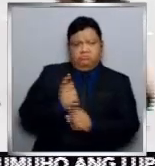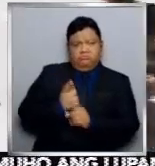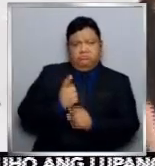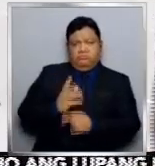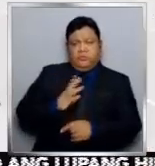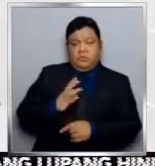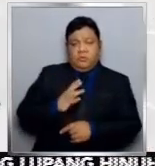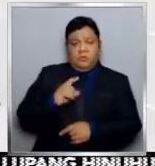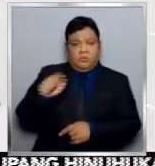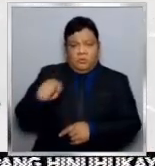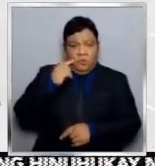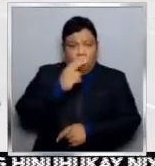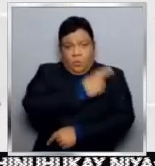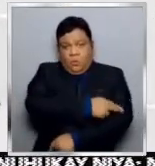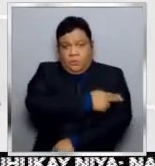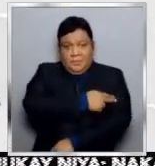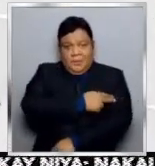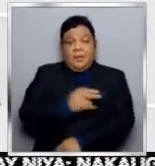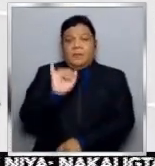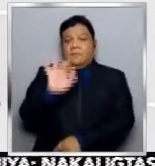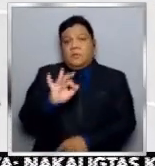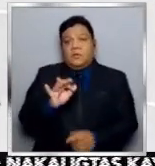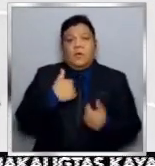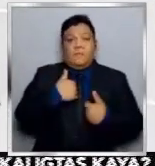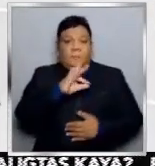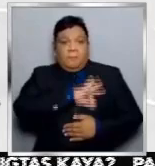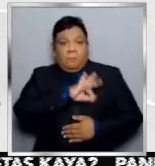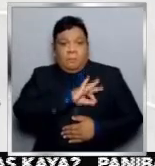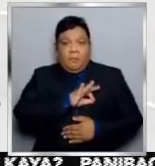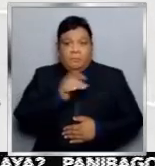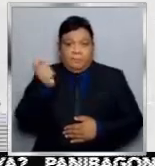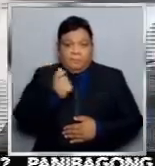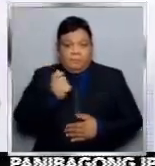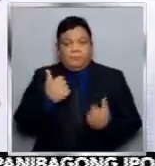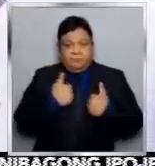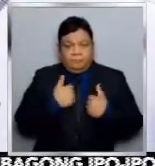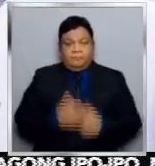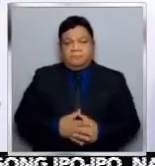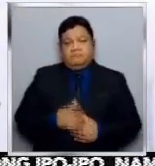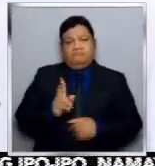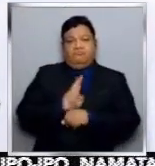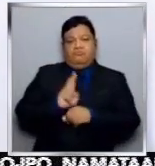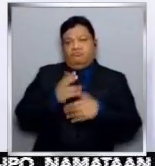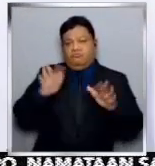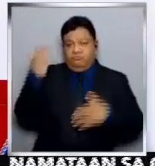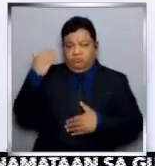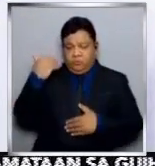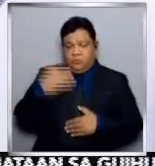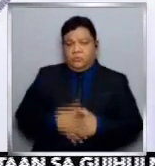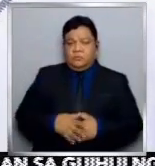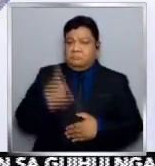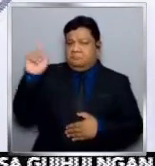po, pag na, ano, may mga benefits naman po ako nakukuha. Nagamit po. It's too high talaga.